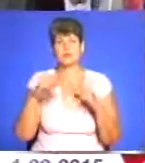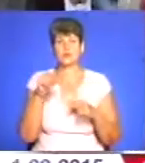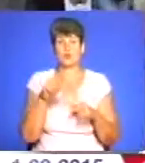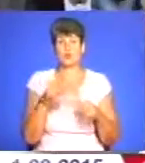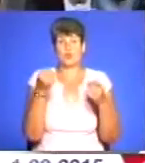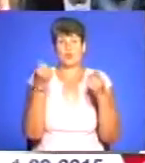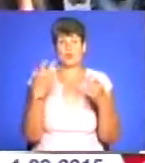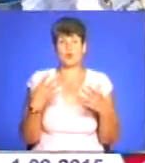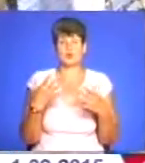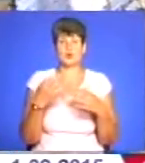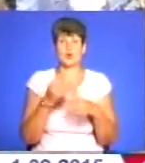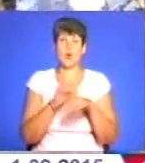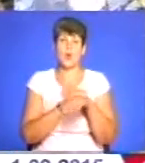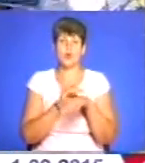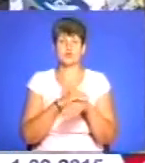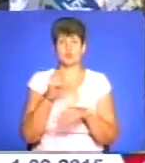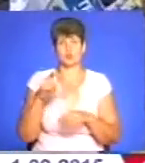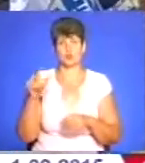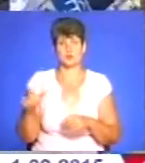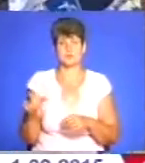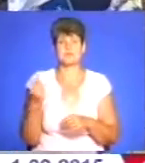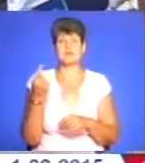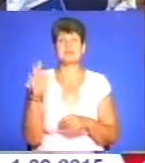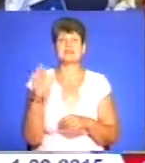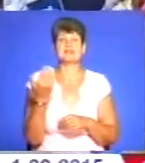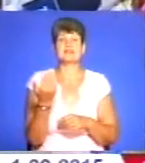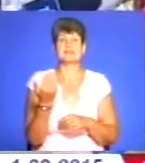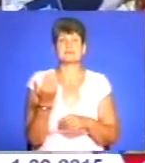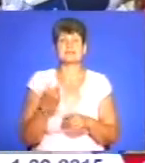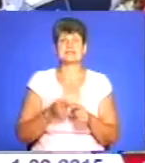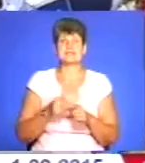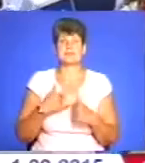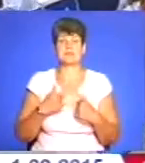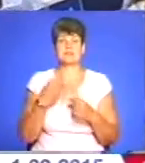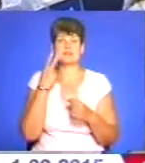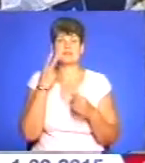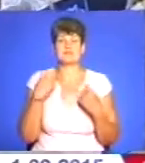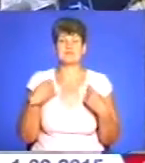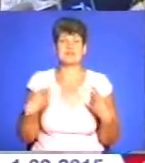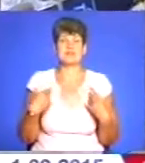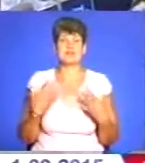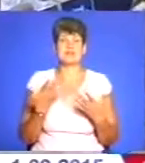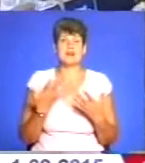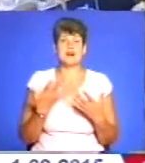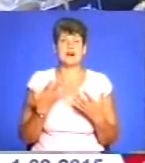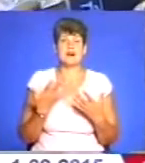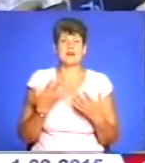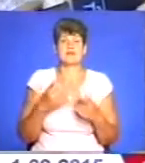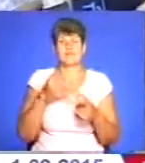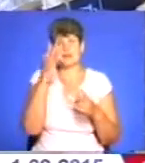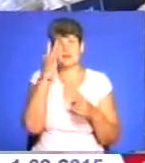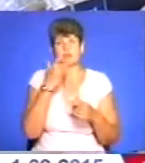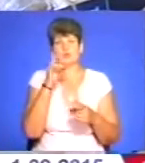просто хороші люди. 1 вересня для вас? Для мене це завжди свято, тому що я завжди влітку скучаю за однокласниками,